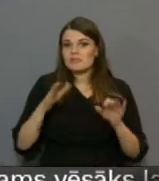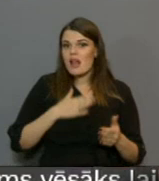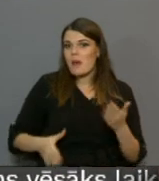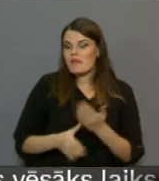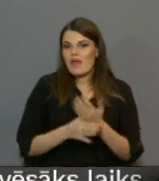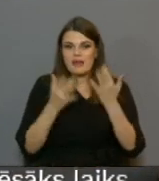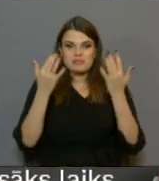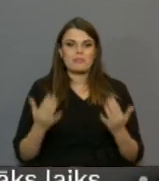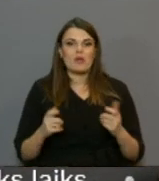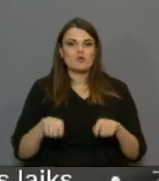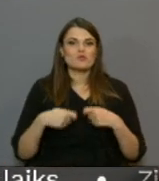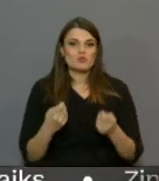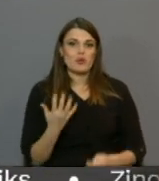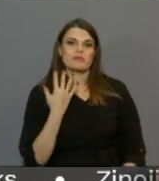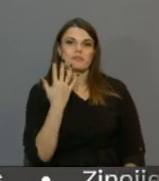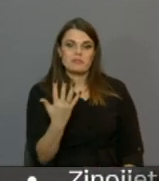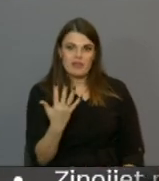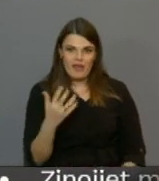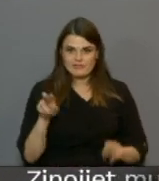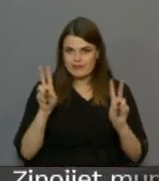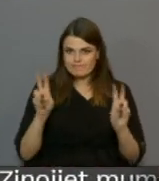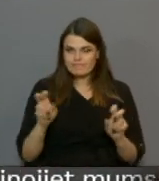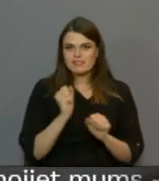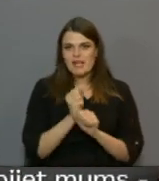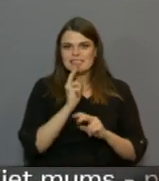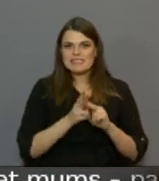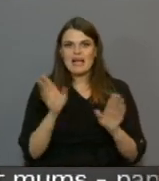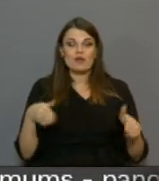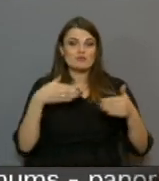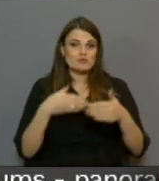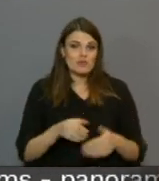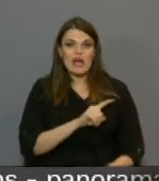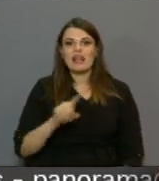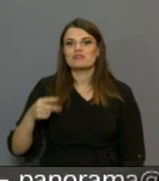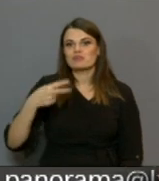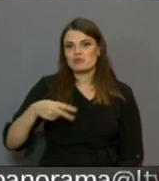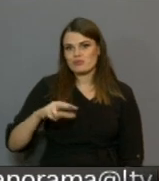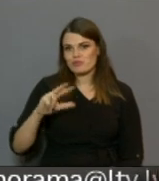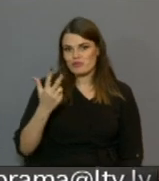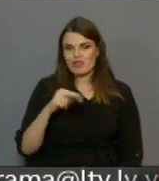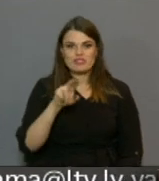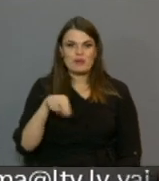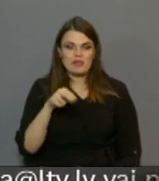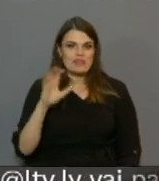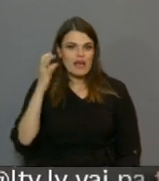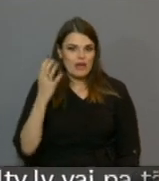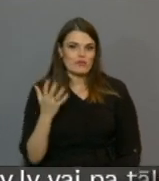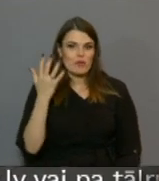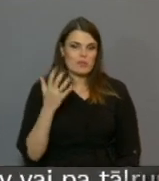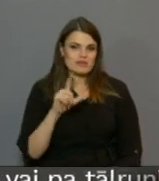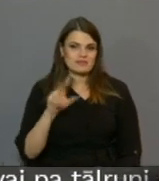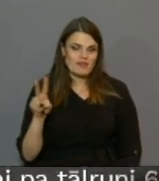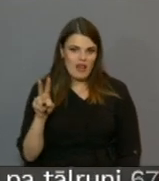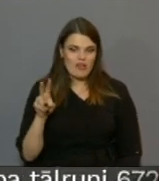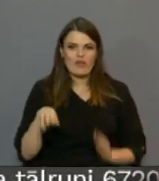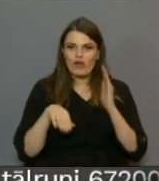maratons Dod 5. Darbojoties un dzīvojot stikla studijā līdz pat 23. decembrim, Radio 5 LV DJ dienu un